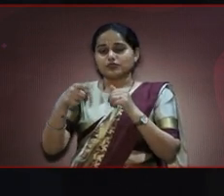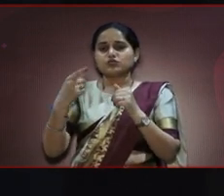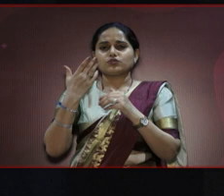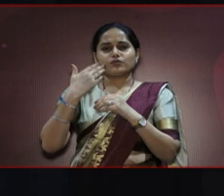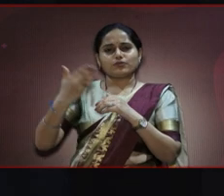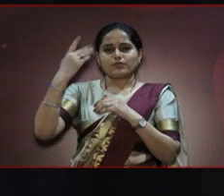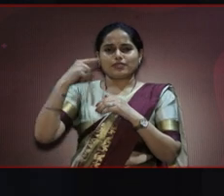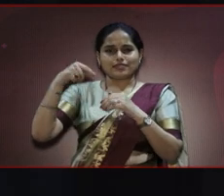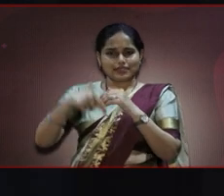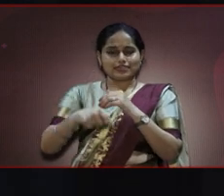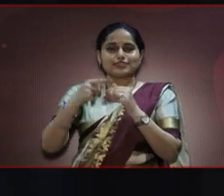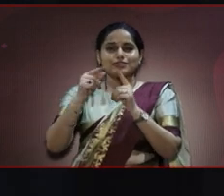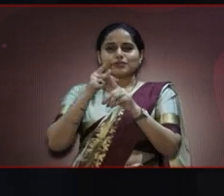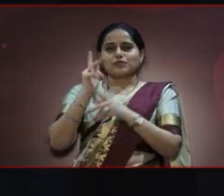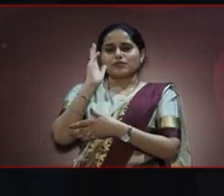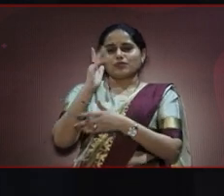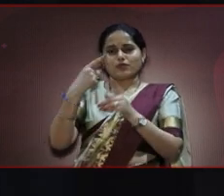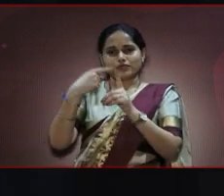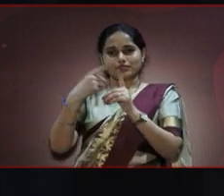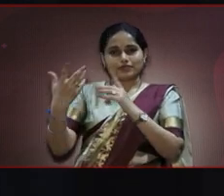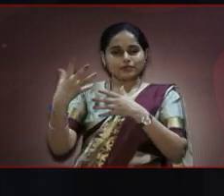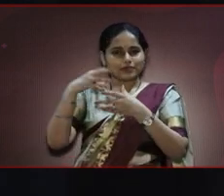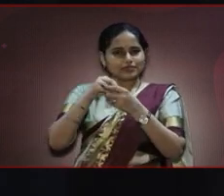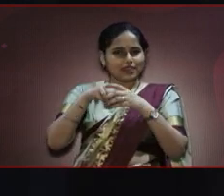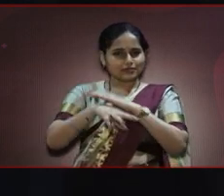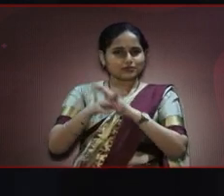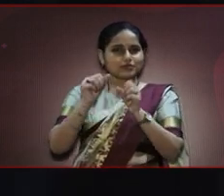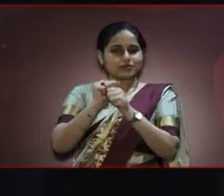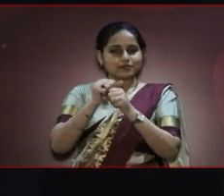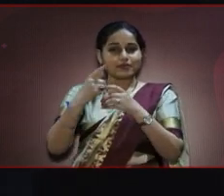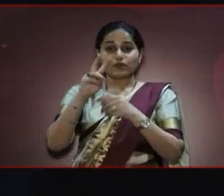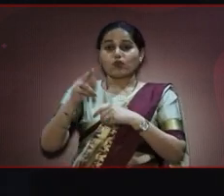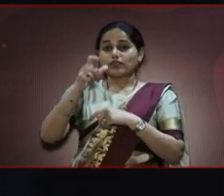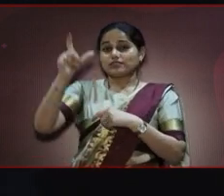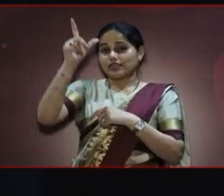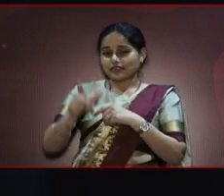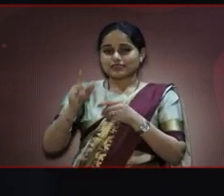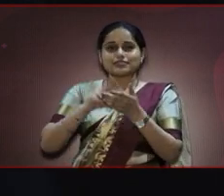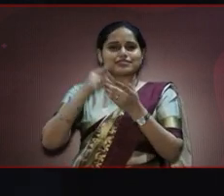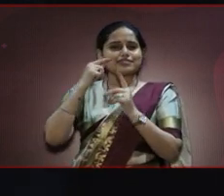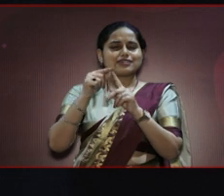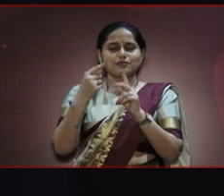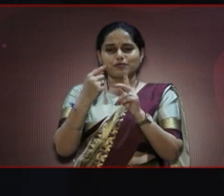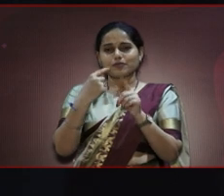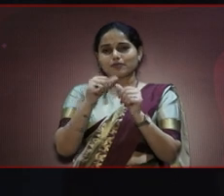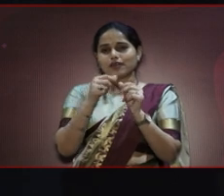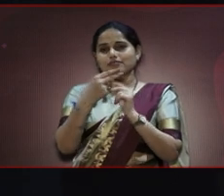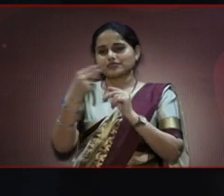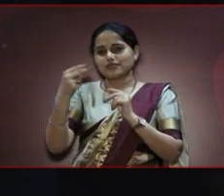हैं इग्नू के, प्रोफेसर शशिकला बंजारी जी वाइस चांसलर नीपा, प्रोफेसर अरोड़ा